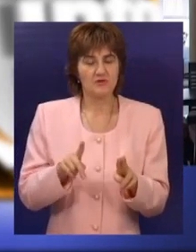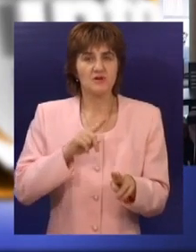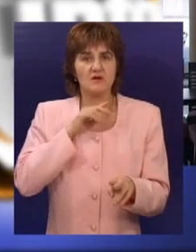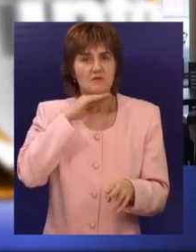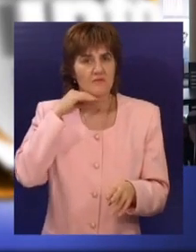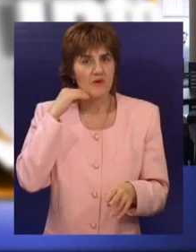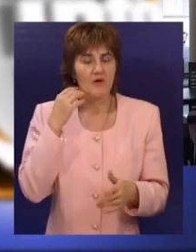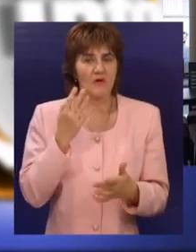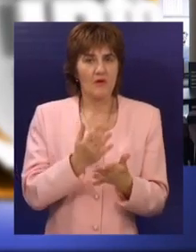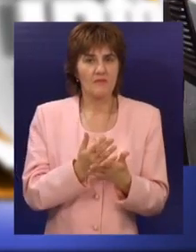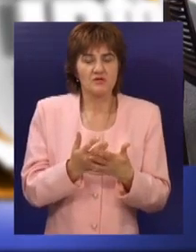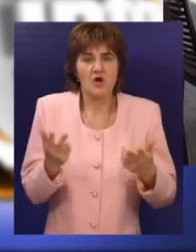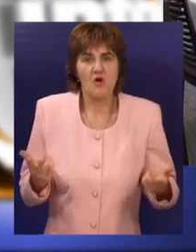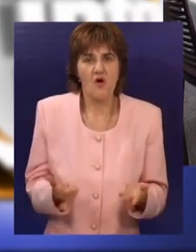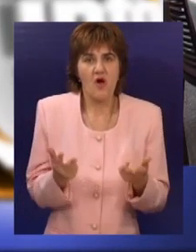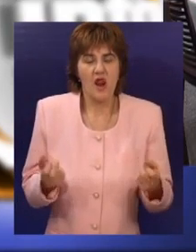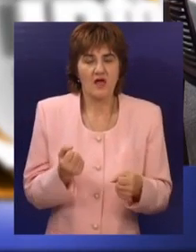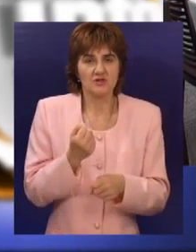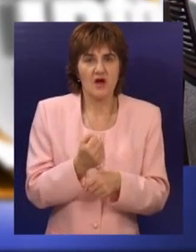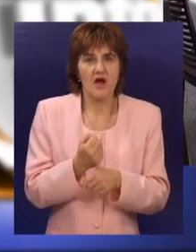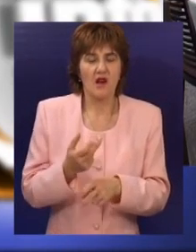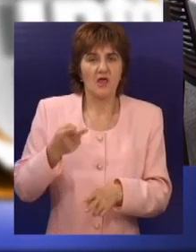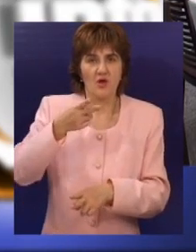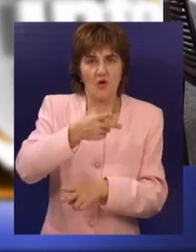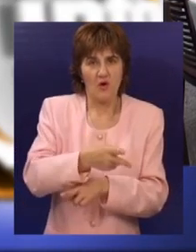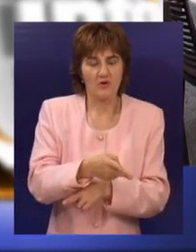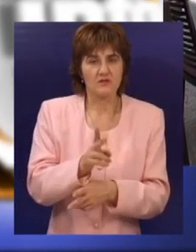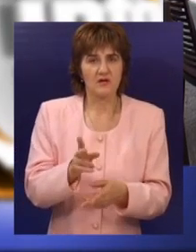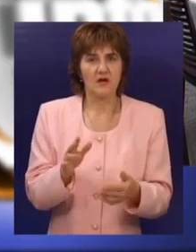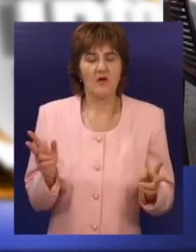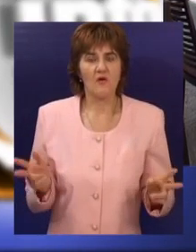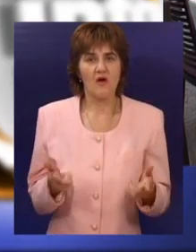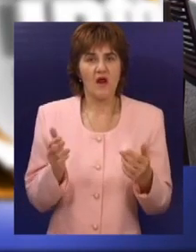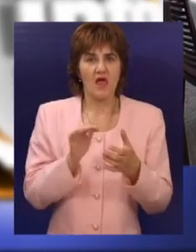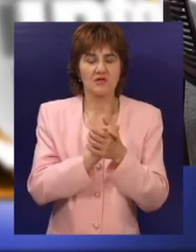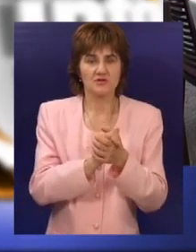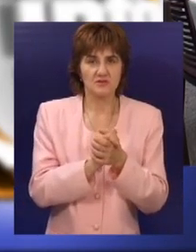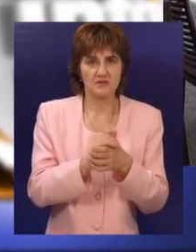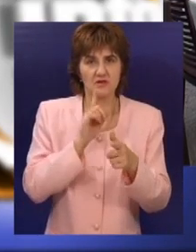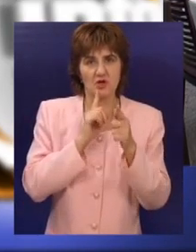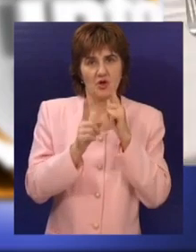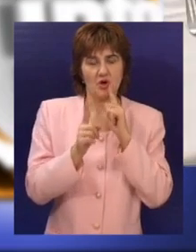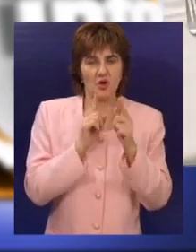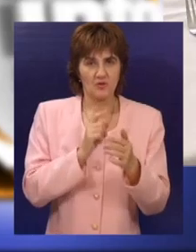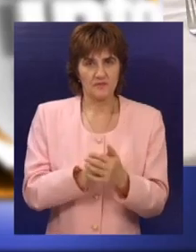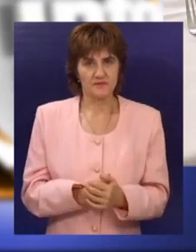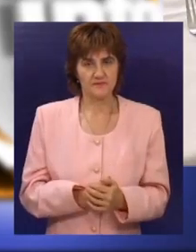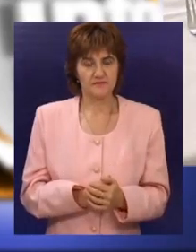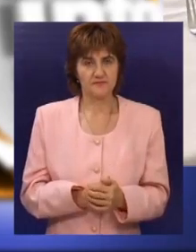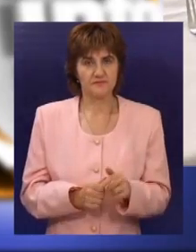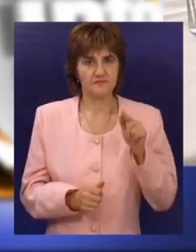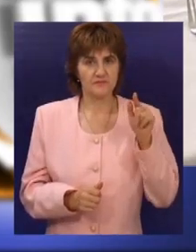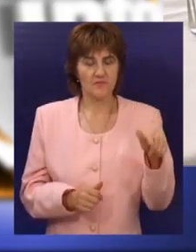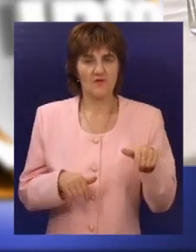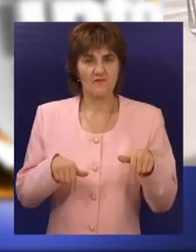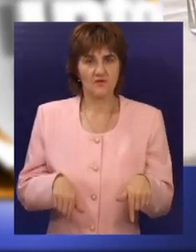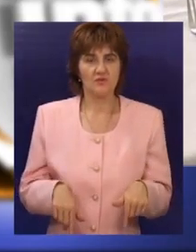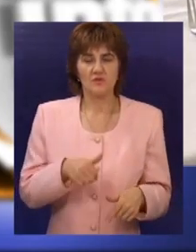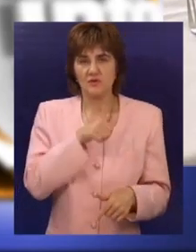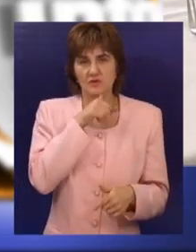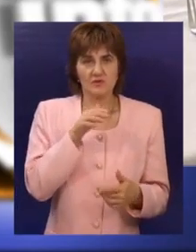kongresa i u mnogome će da olakšaju rad hotelijerima na uspostavljanju saradnje i komunikacije. Kongresni